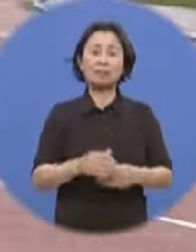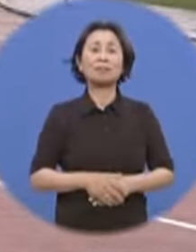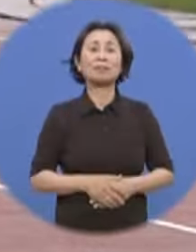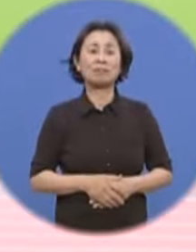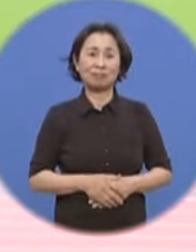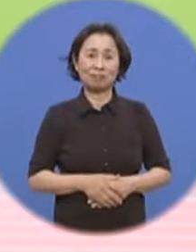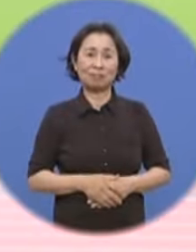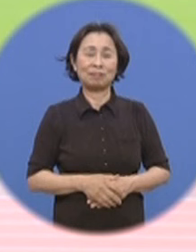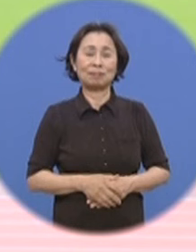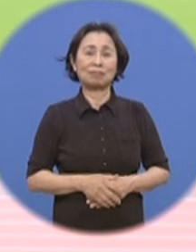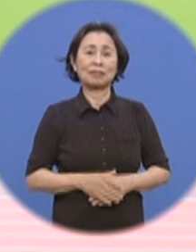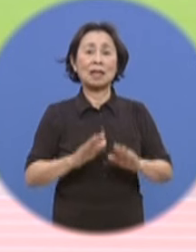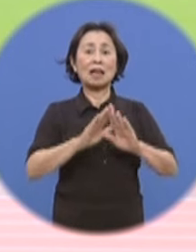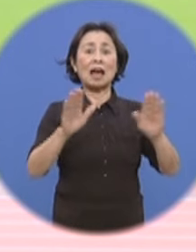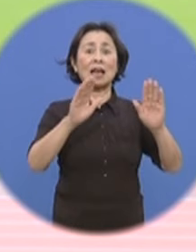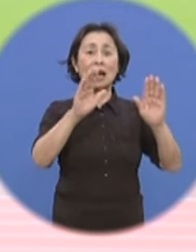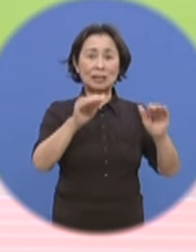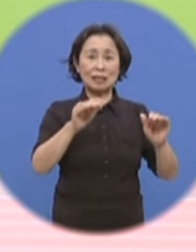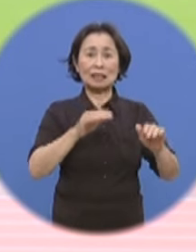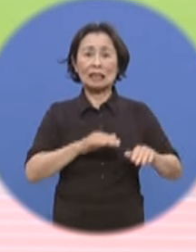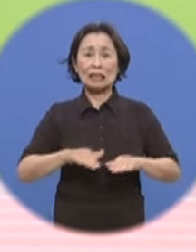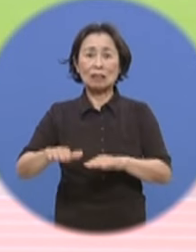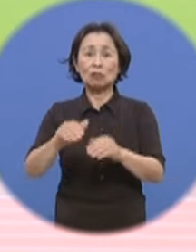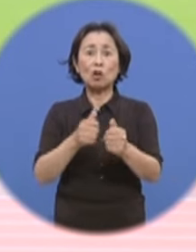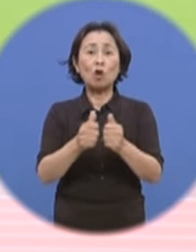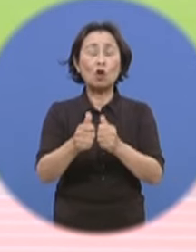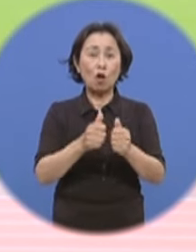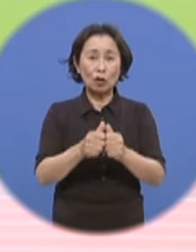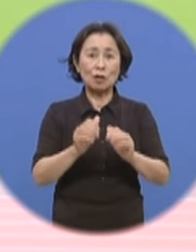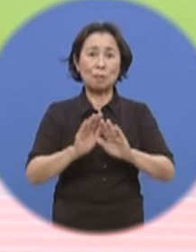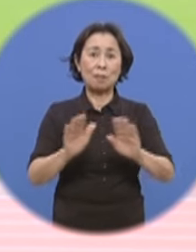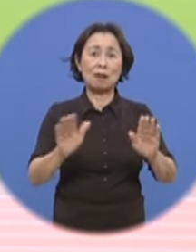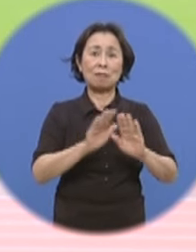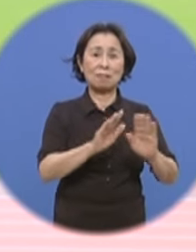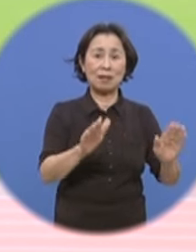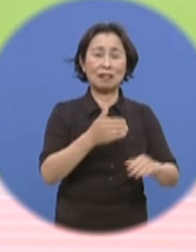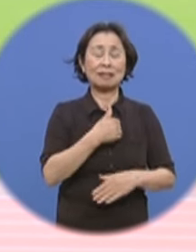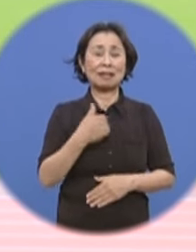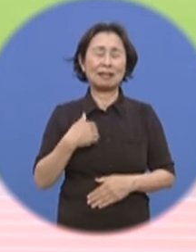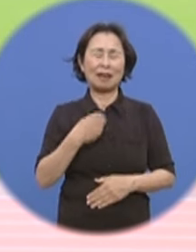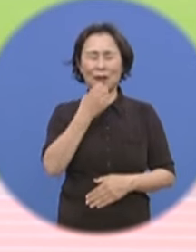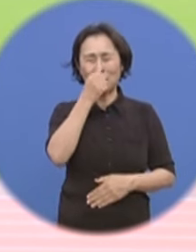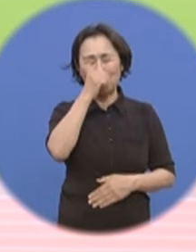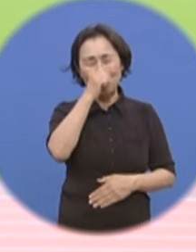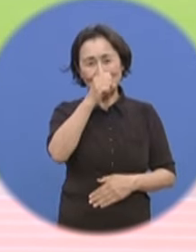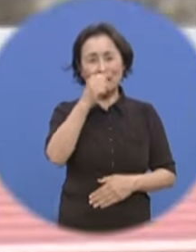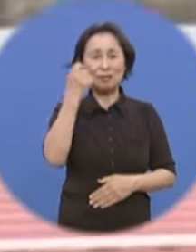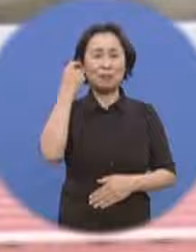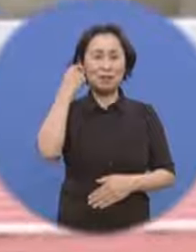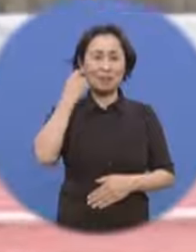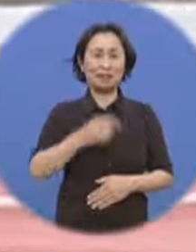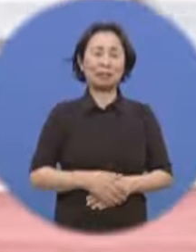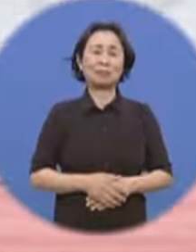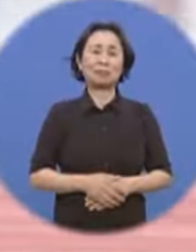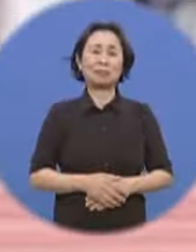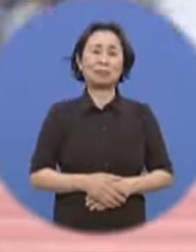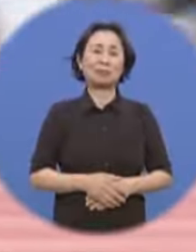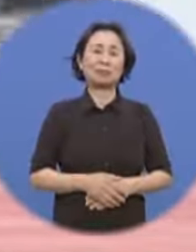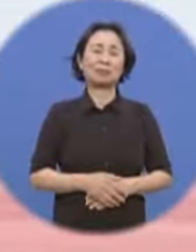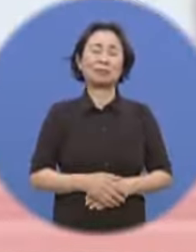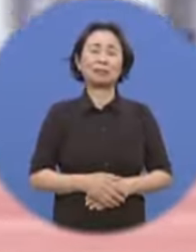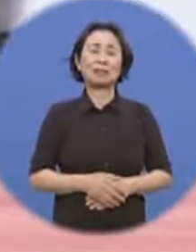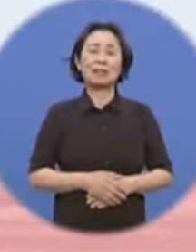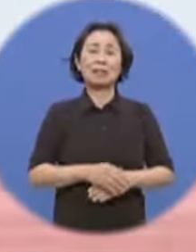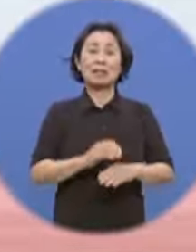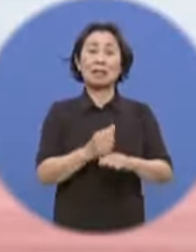た会式と陸上競技をすことができて良かったと思っています選手のえ